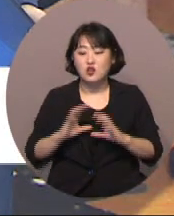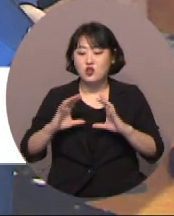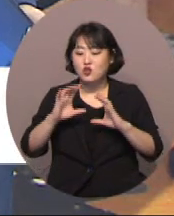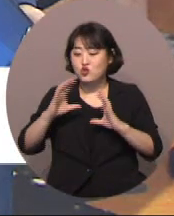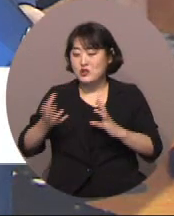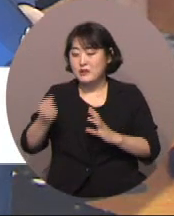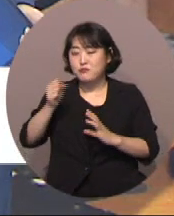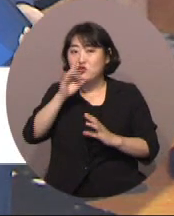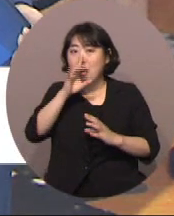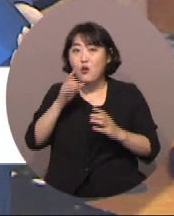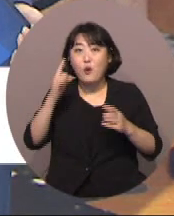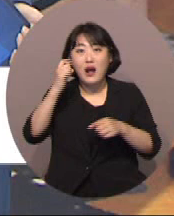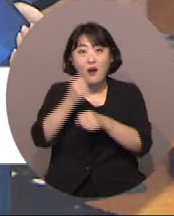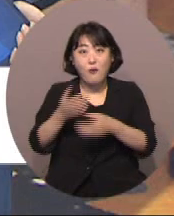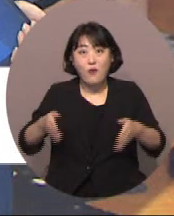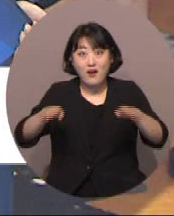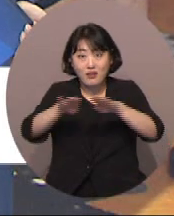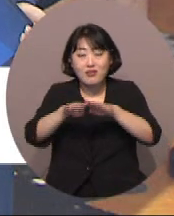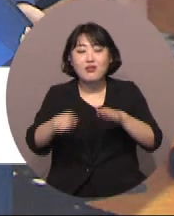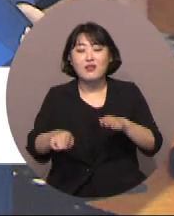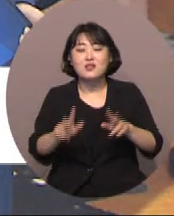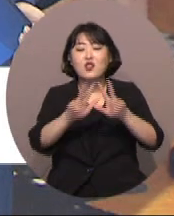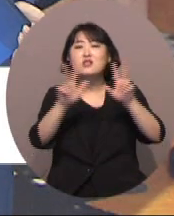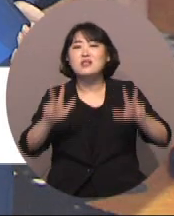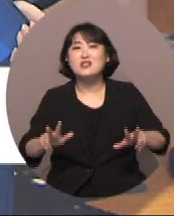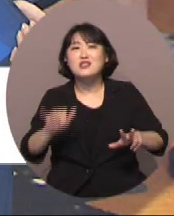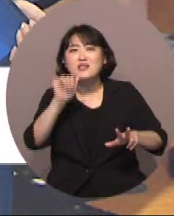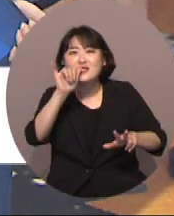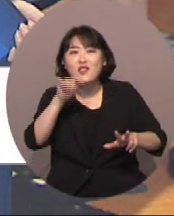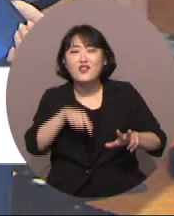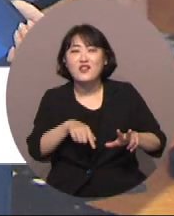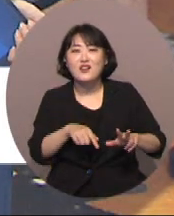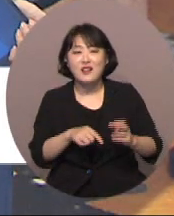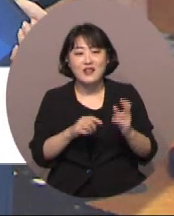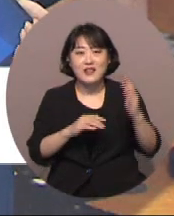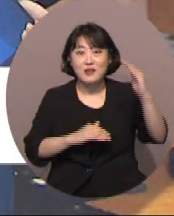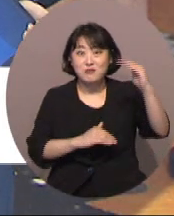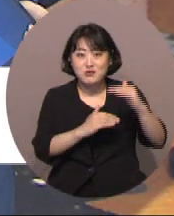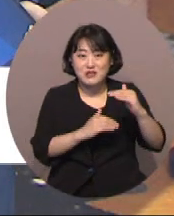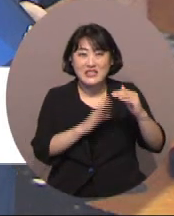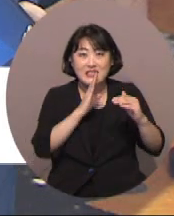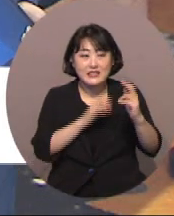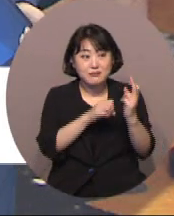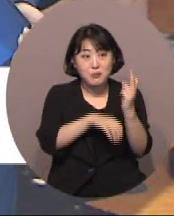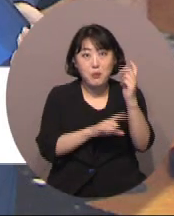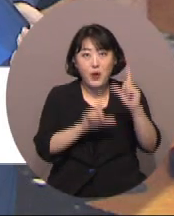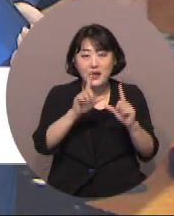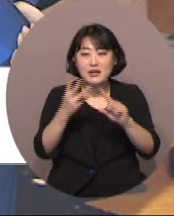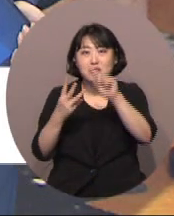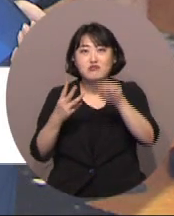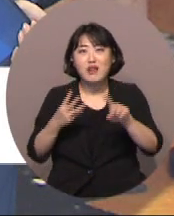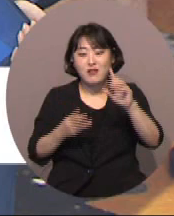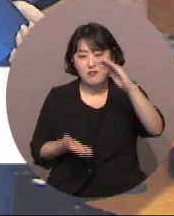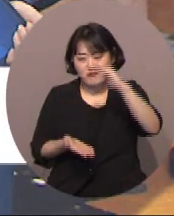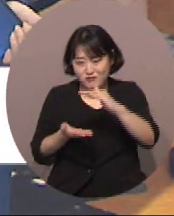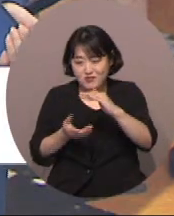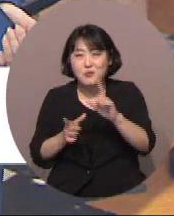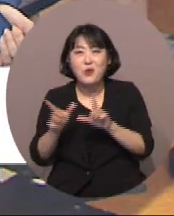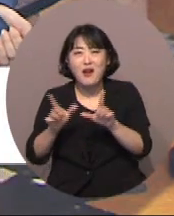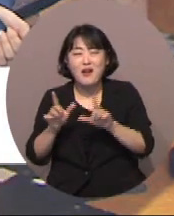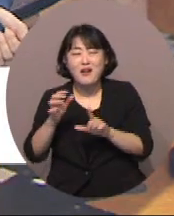모형부터 다누리가 우주로 향하는 여정 등을 미리 살펴볼 수 있는 달 탐사 특별전이 문을 열었습니다. 김태욱